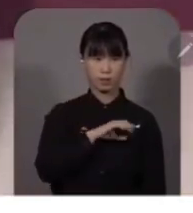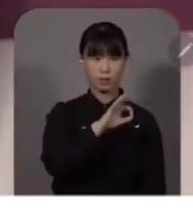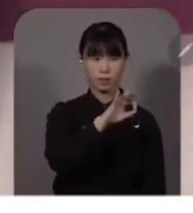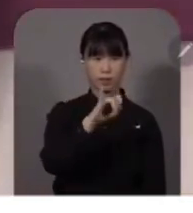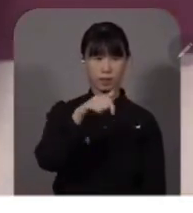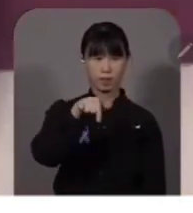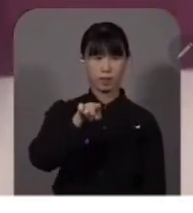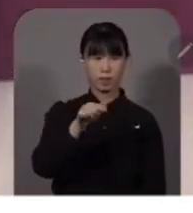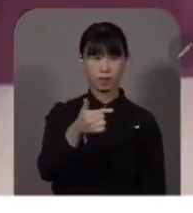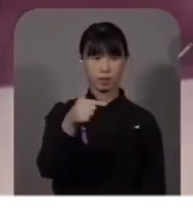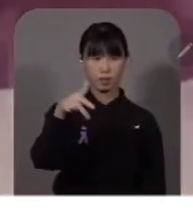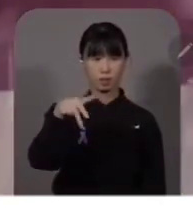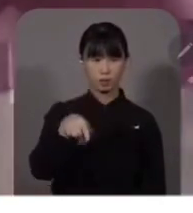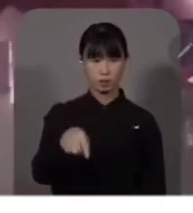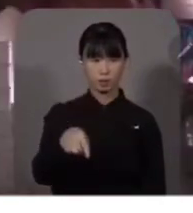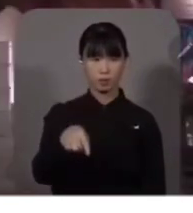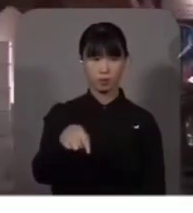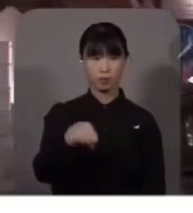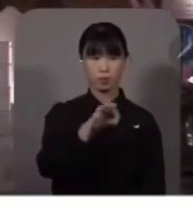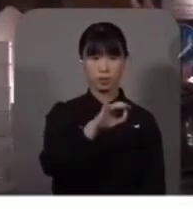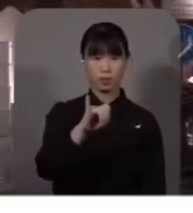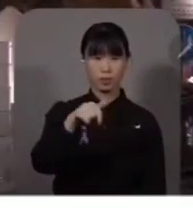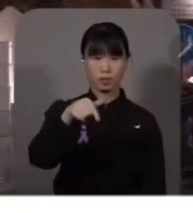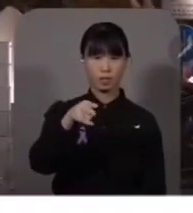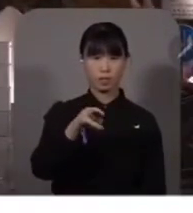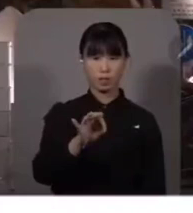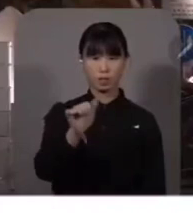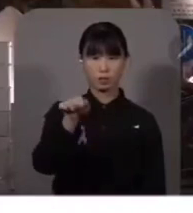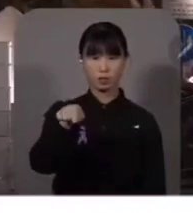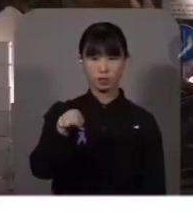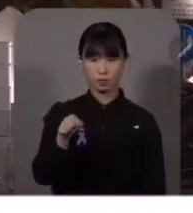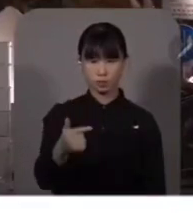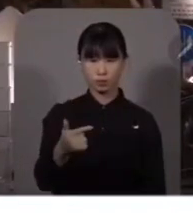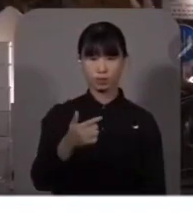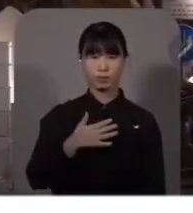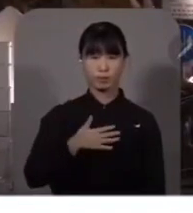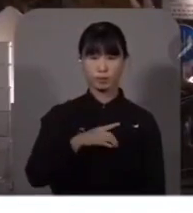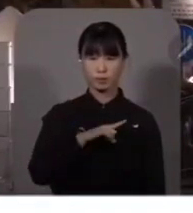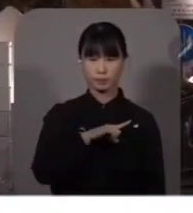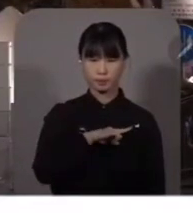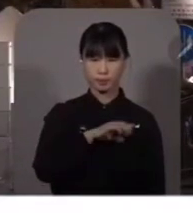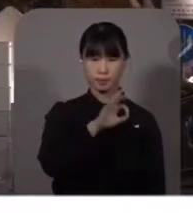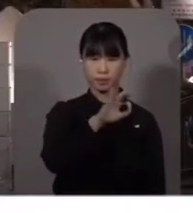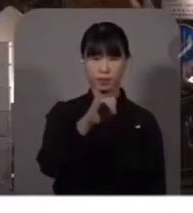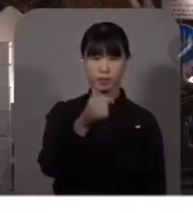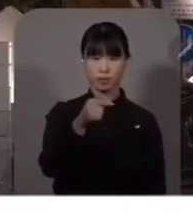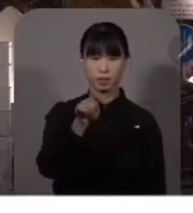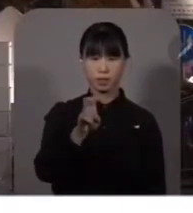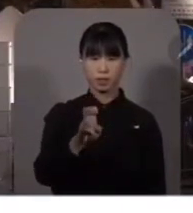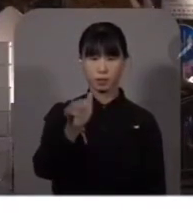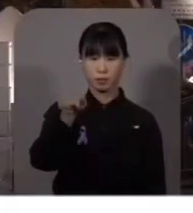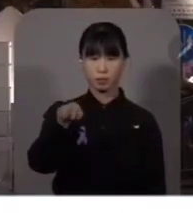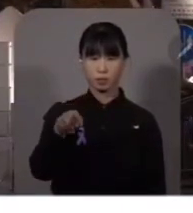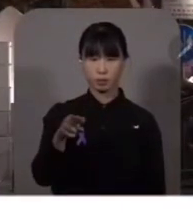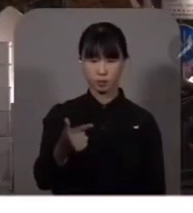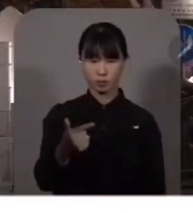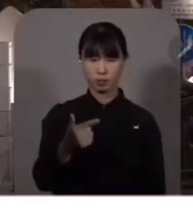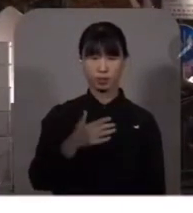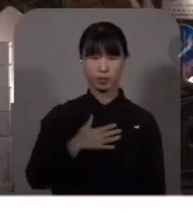내 이름은 이경훈. 내 이름은 이남훈.